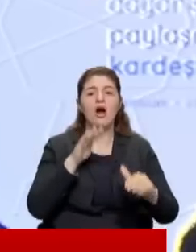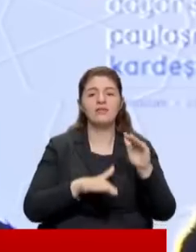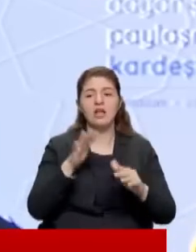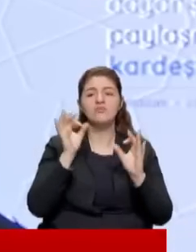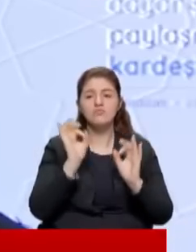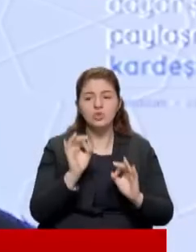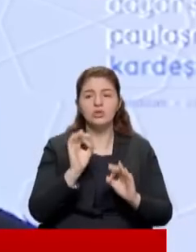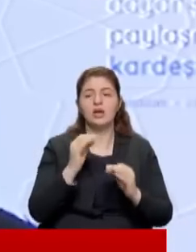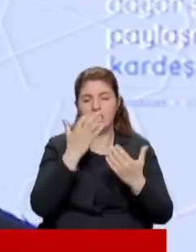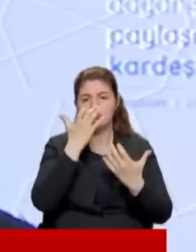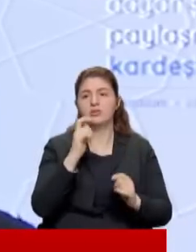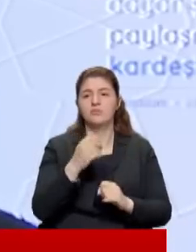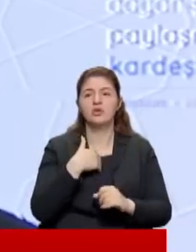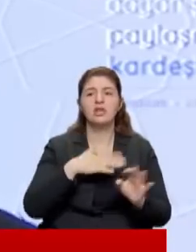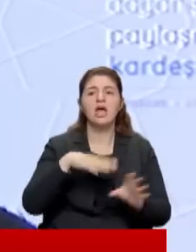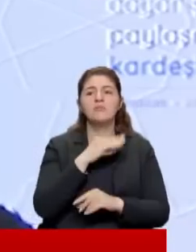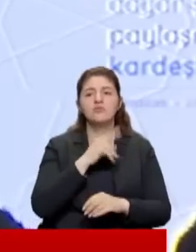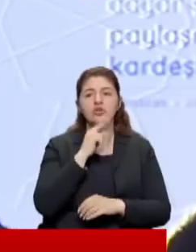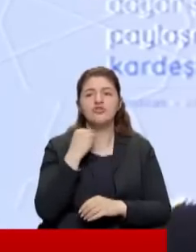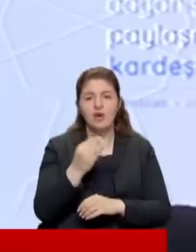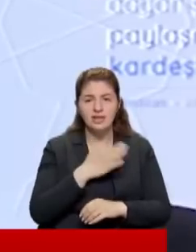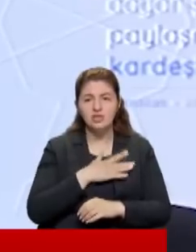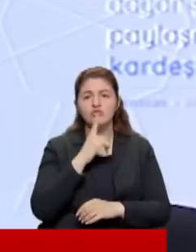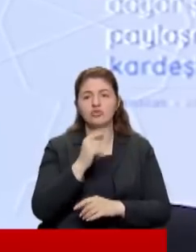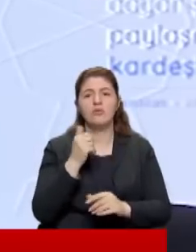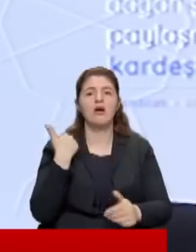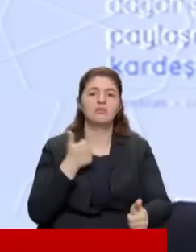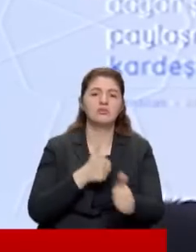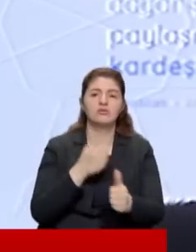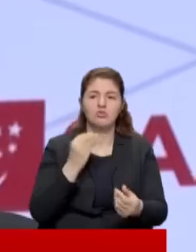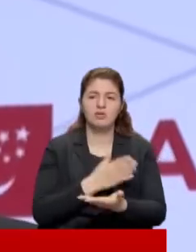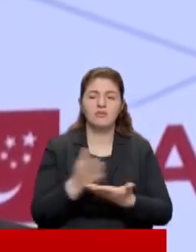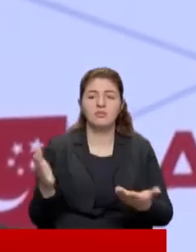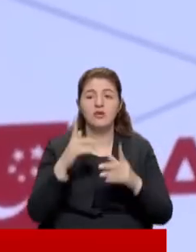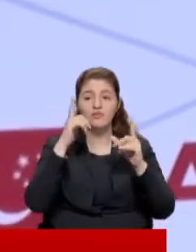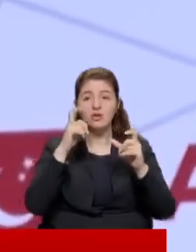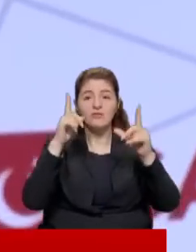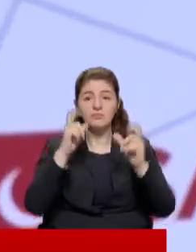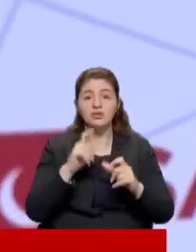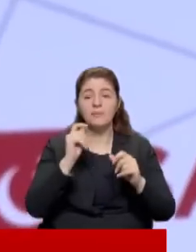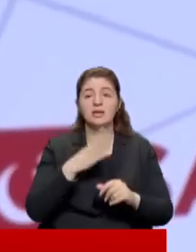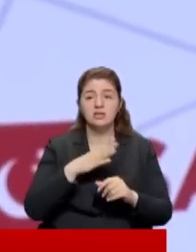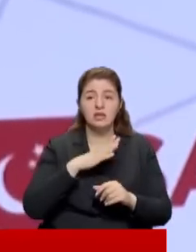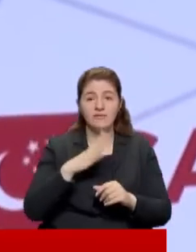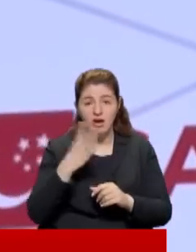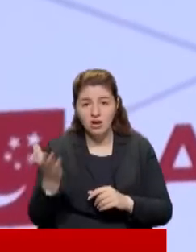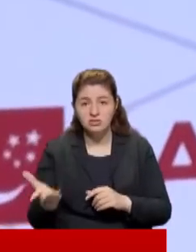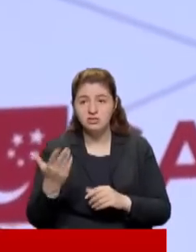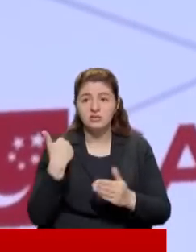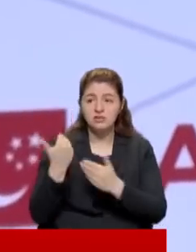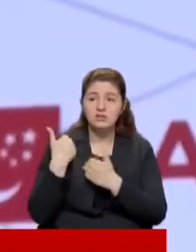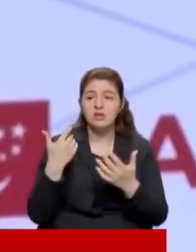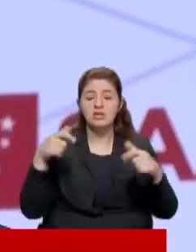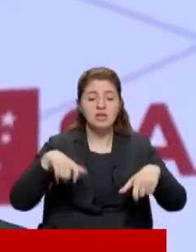adaleti mutlaka getireceğiz. Hepimiz söz verdik, sözümüzün arkasında da duracağız. Fotoğraf çektirmek isteyenler vardı,